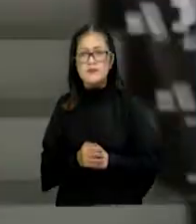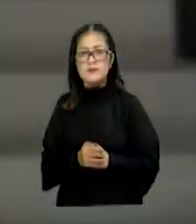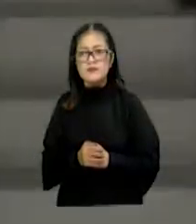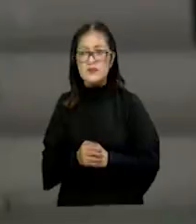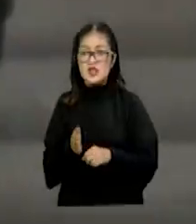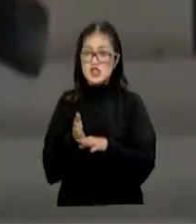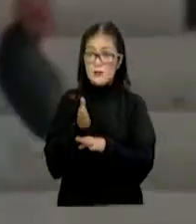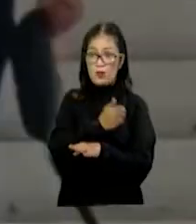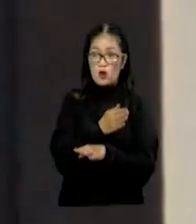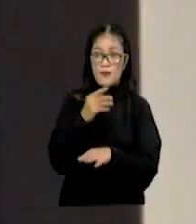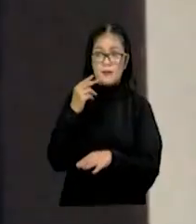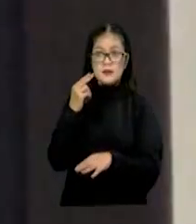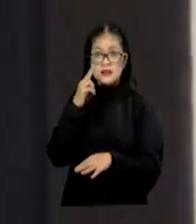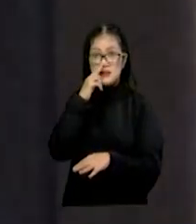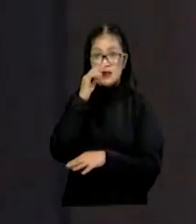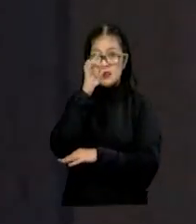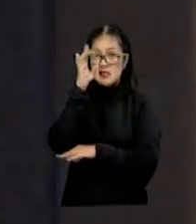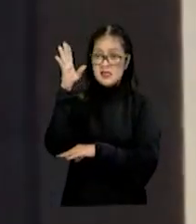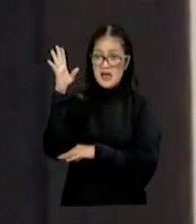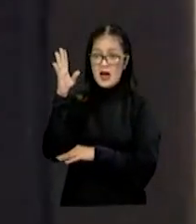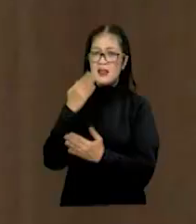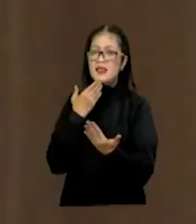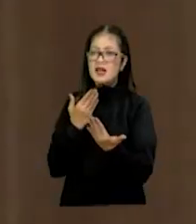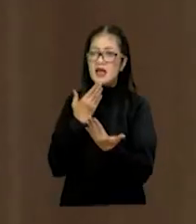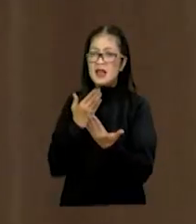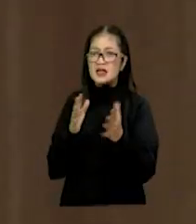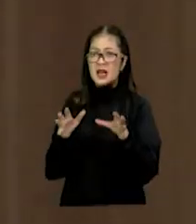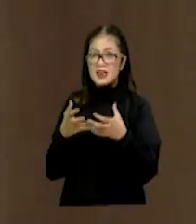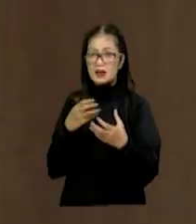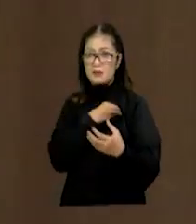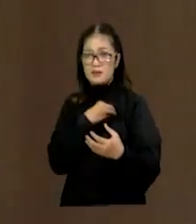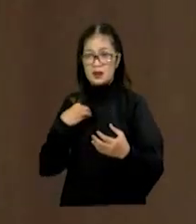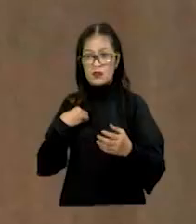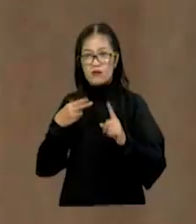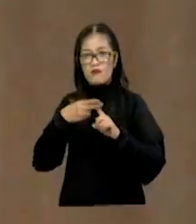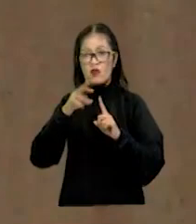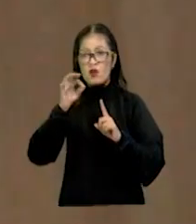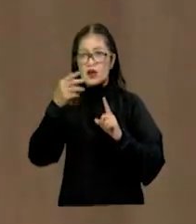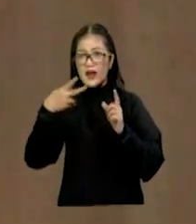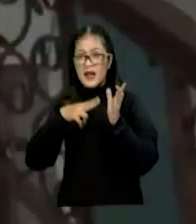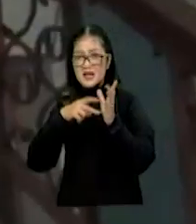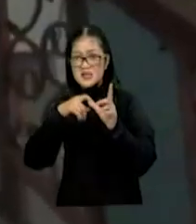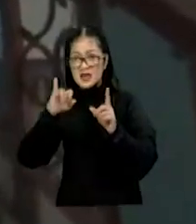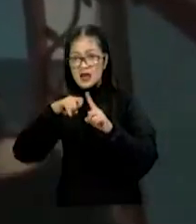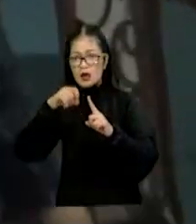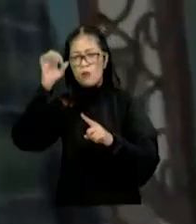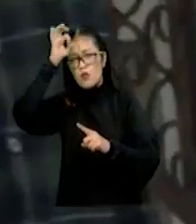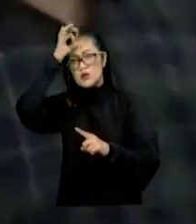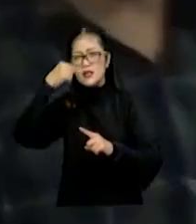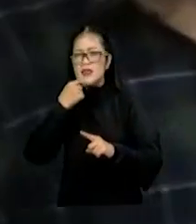Sebelumnya, Senin siang, Komnas HAM juga telah meminta keterangan tim dokter forensik Polri terkait proses otopsi jenazah Brigadir Yosua.